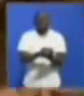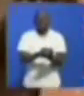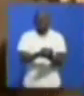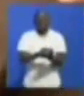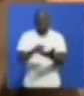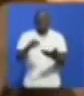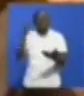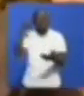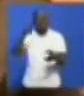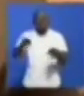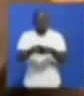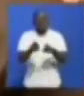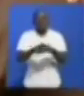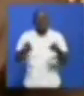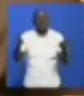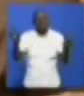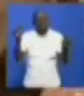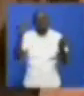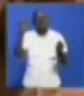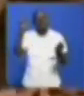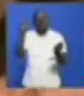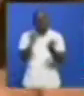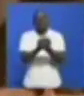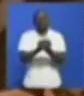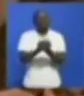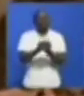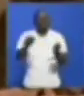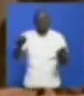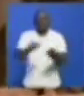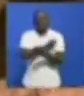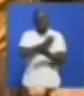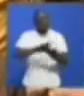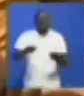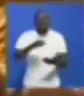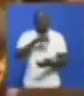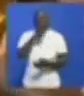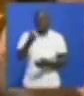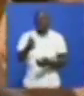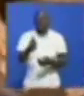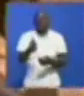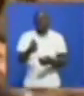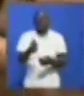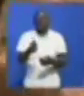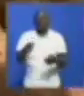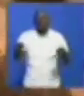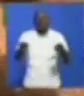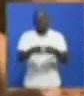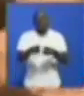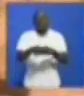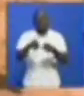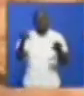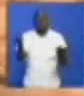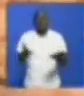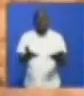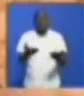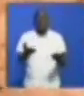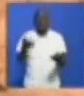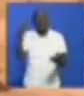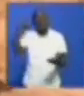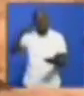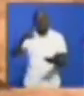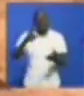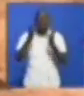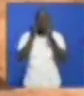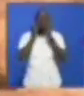ça là, même si tu tapes comme ça, ça casse pas. Voilà, ça même, c'est en forme aussi. Puis c'est gros,